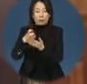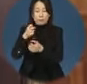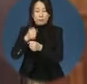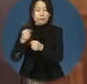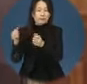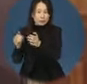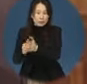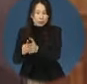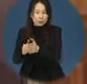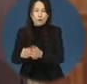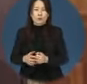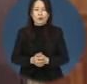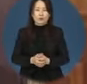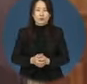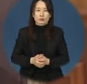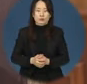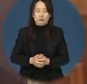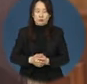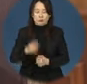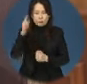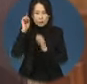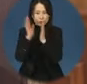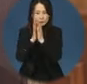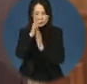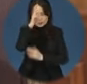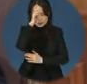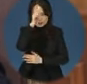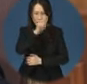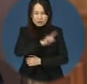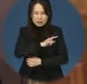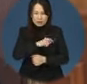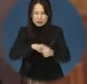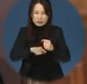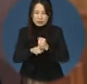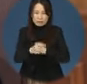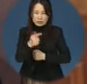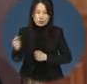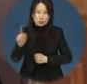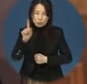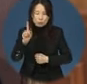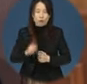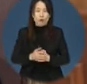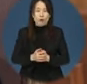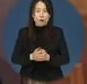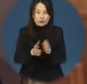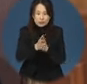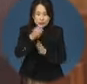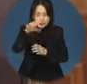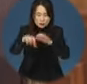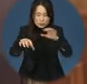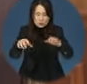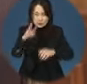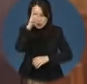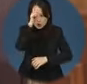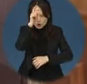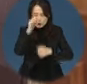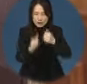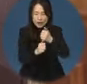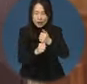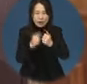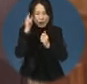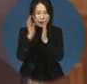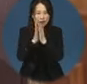일단은 자체 경찰이 큰데 이 장치는 차례 가장 큰 의미는 시도에서 자체 경찰 위원회를 만들어서 긴 운영하게 되어